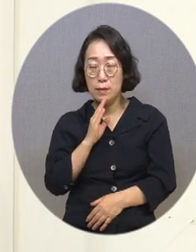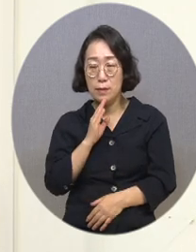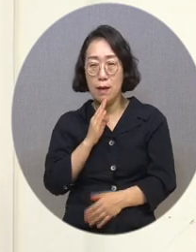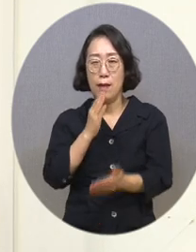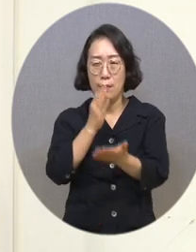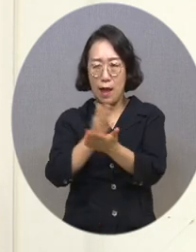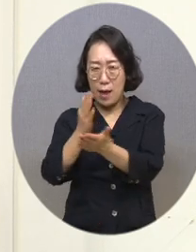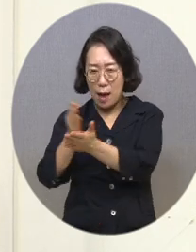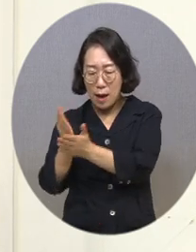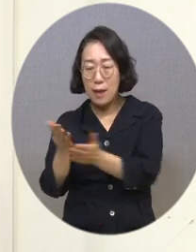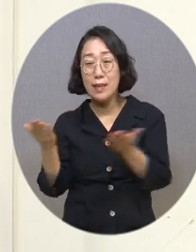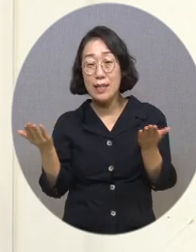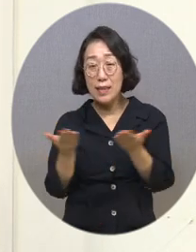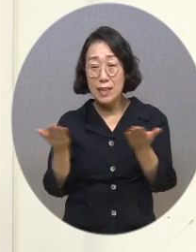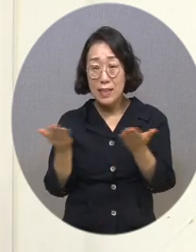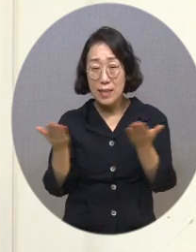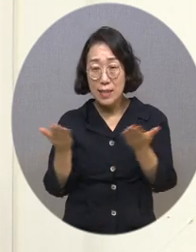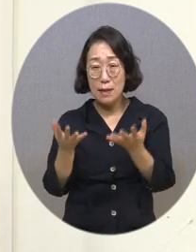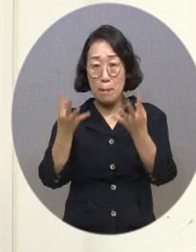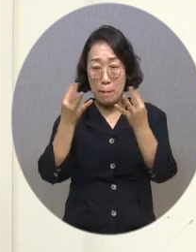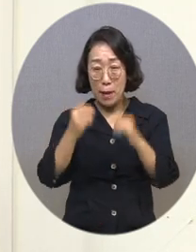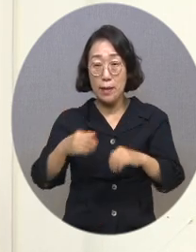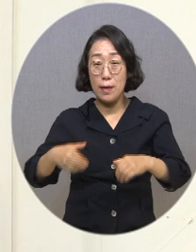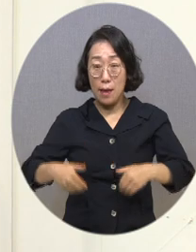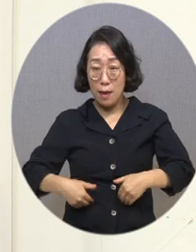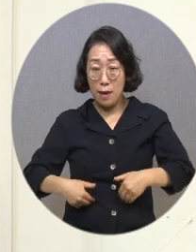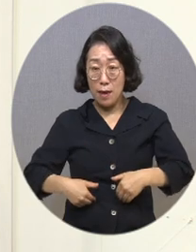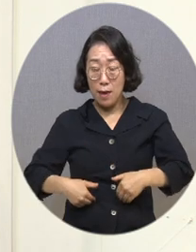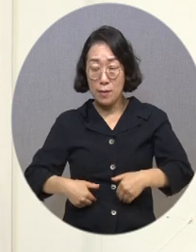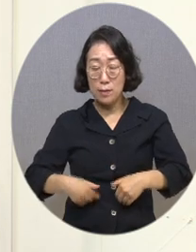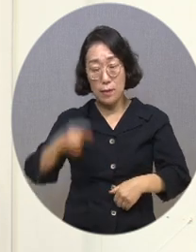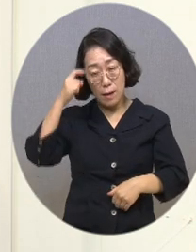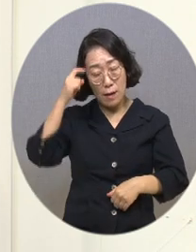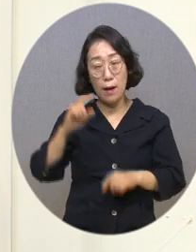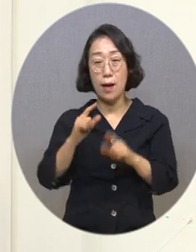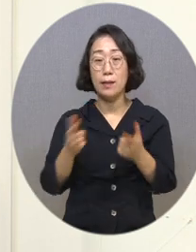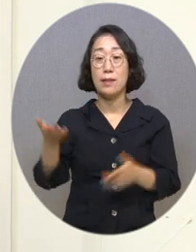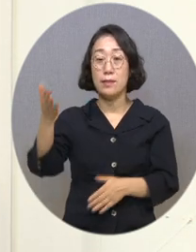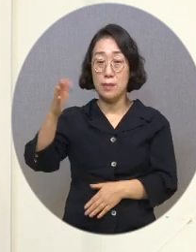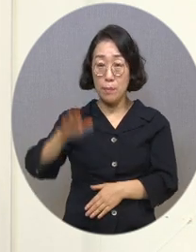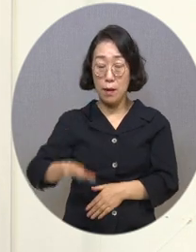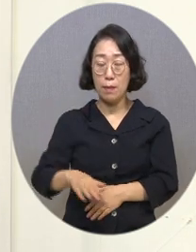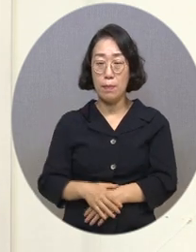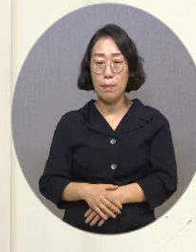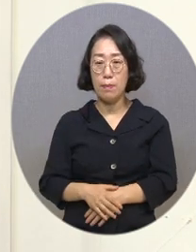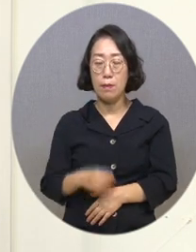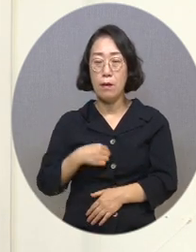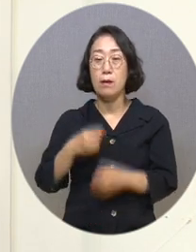가지 다양한 많은 일들이 해야지라고 한 건 아니고요. 제가